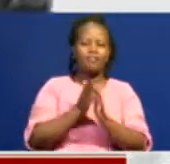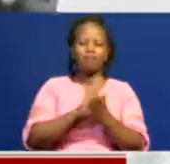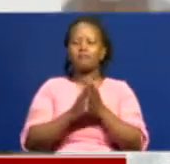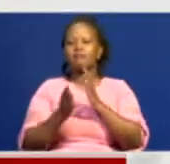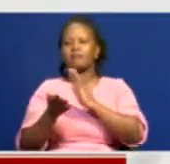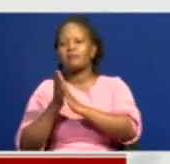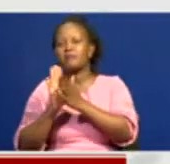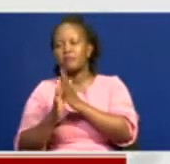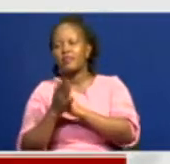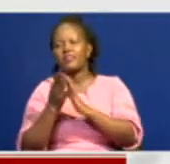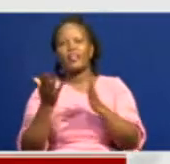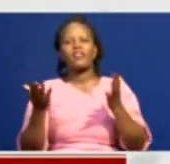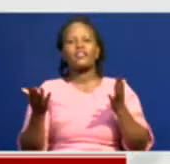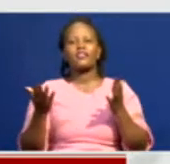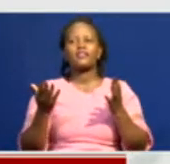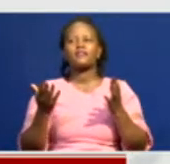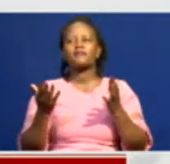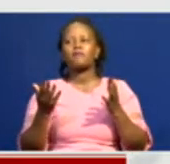Hata nini